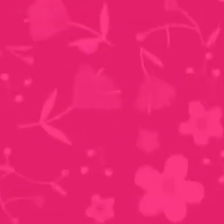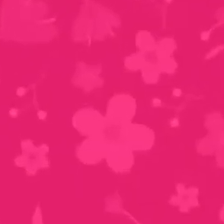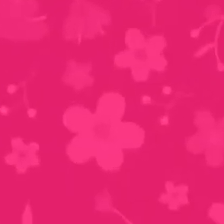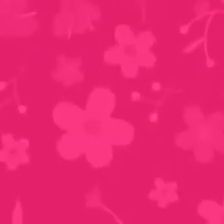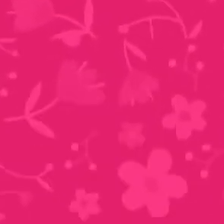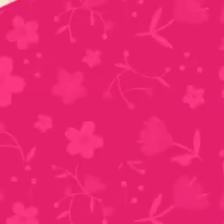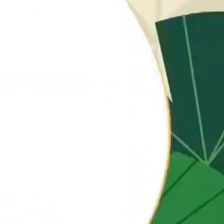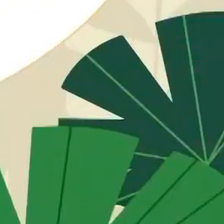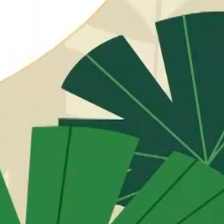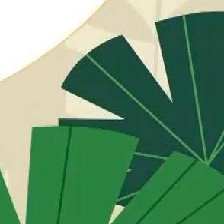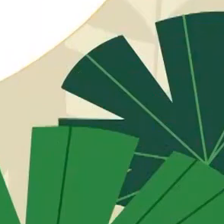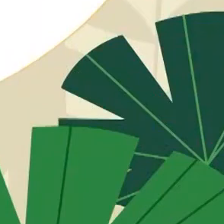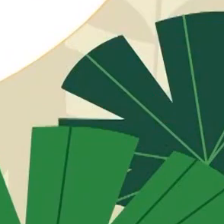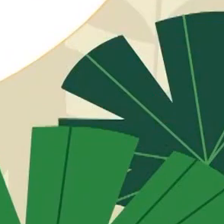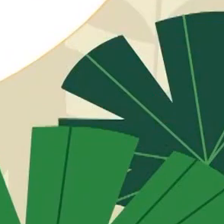ribu